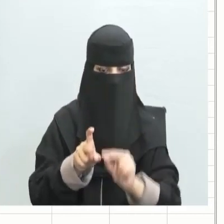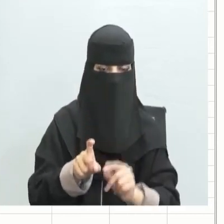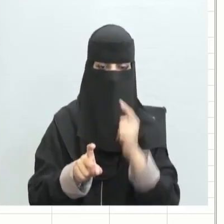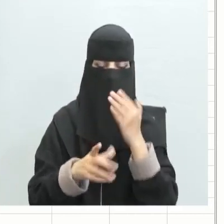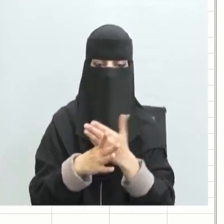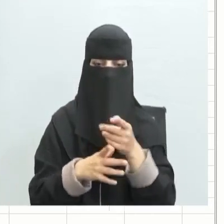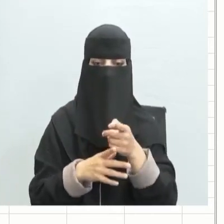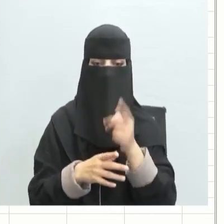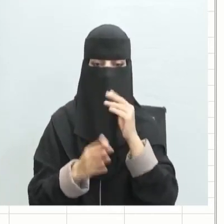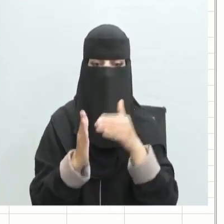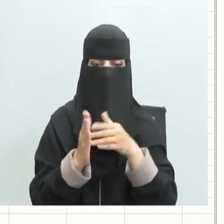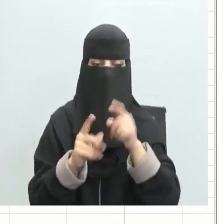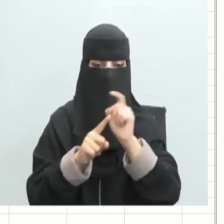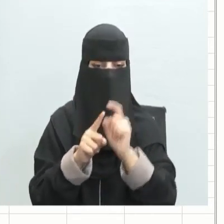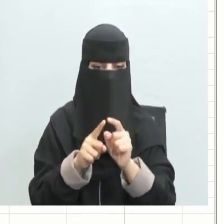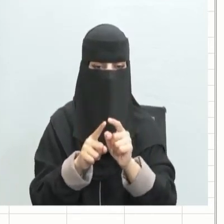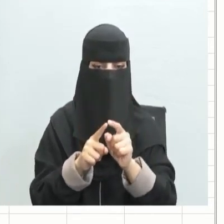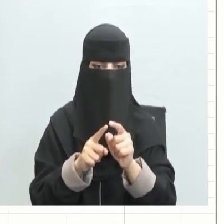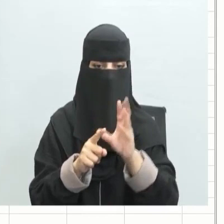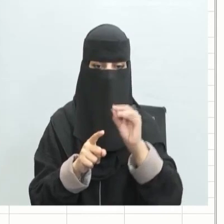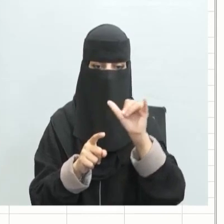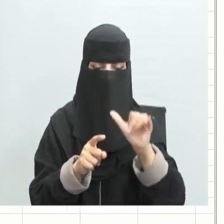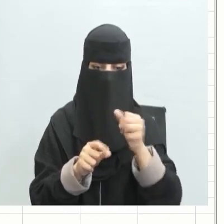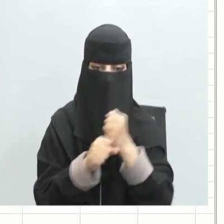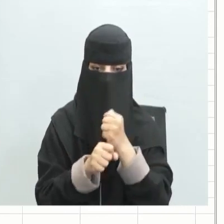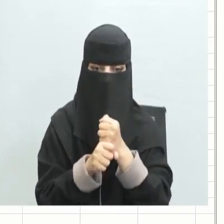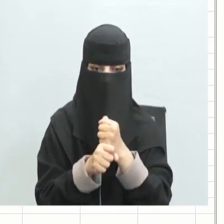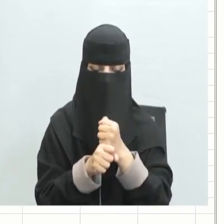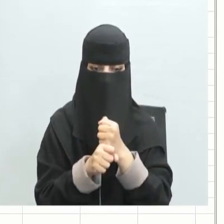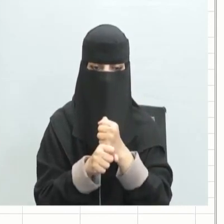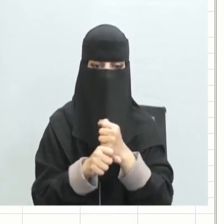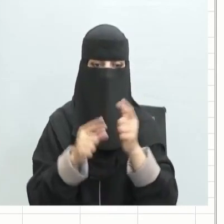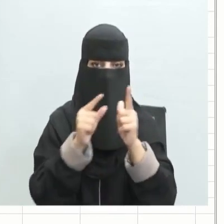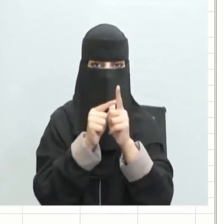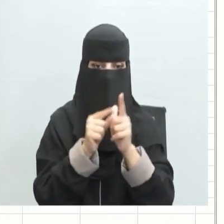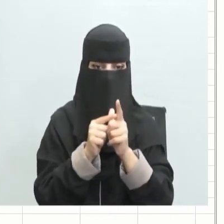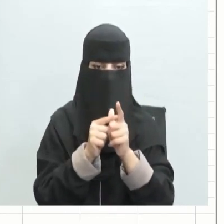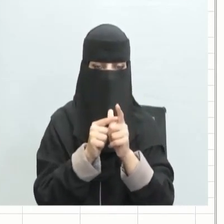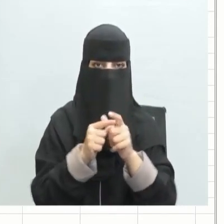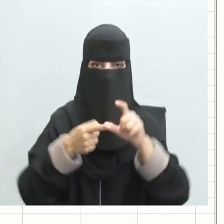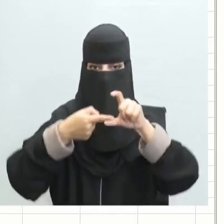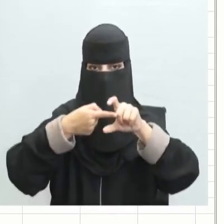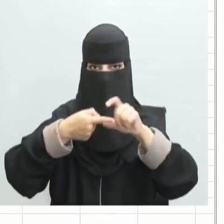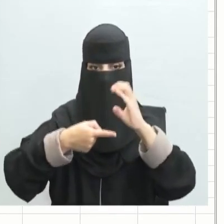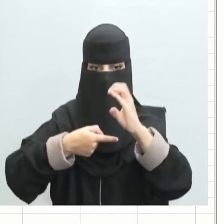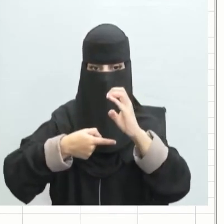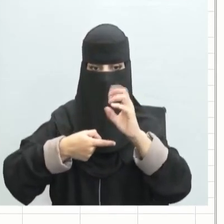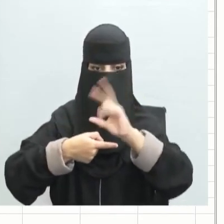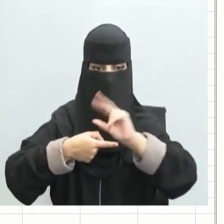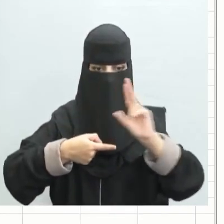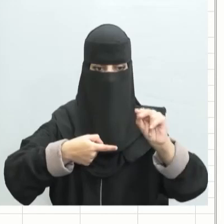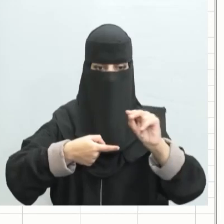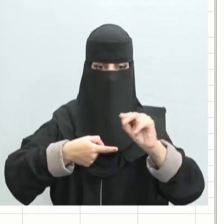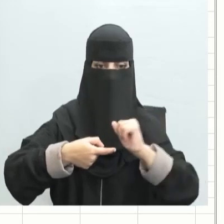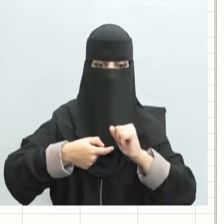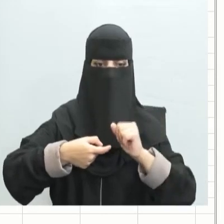فبالتالي نلاحظ ان النسبه ايضا هي نفسها لو اخذتنا البي تقسيم السي واي تقسيم البي